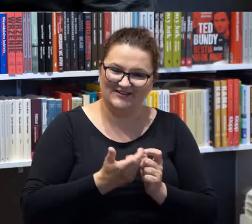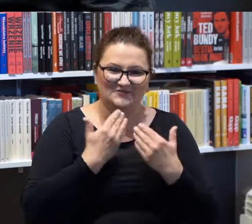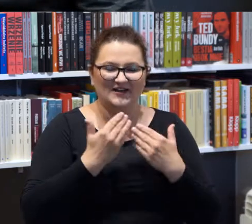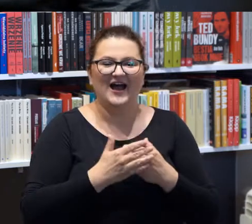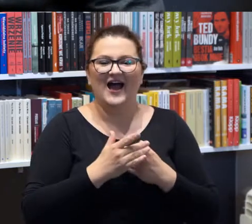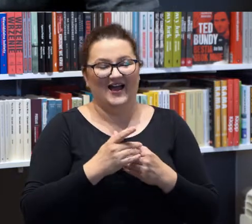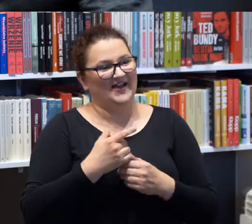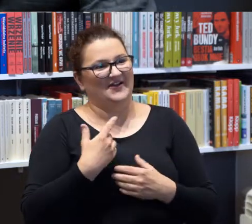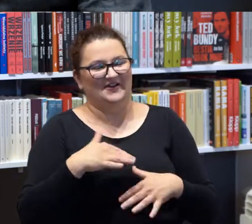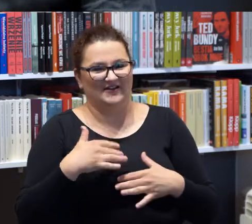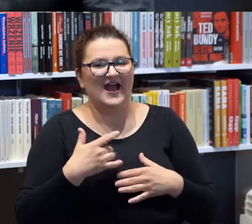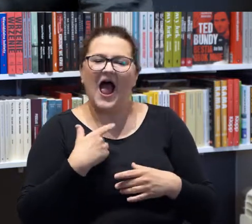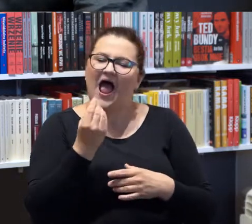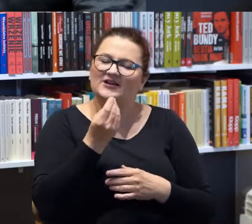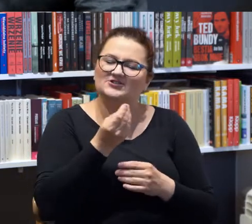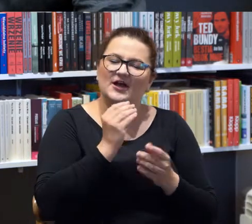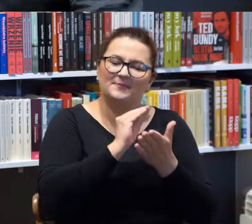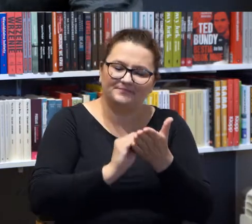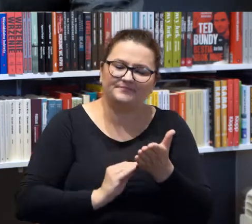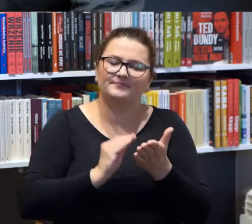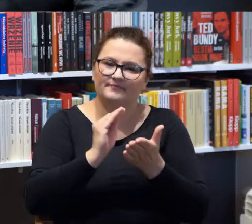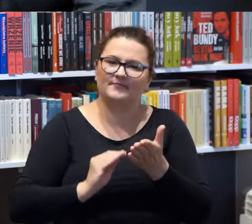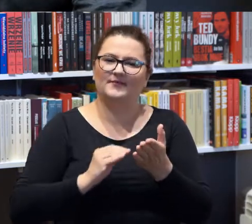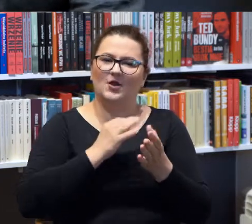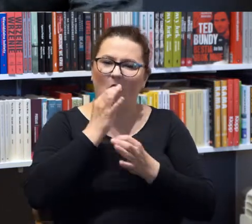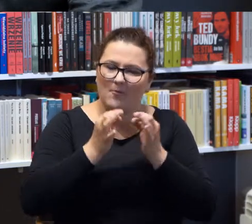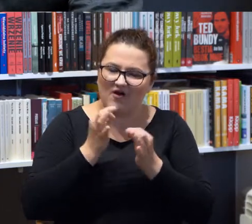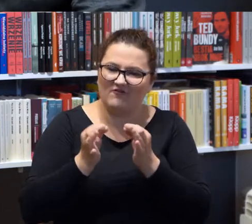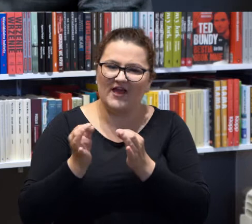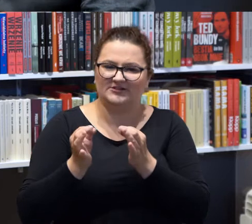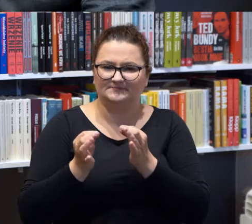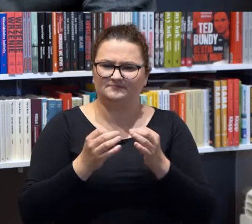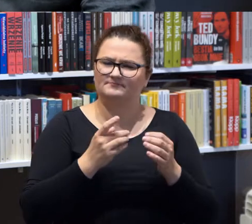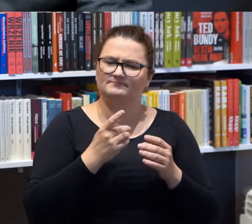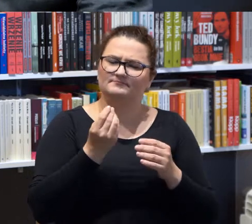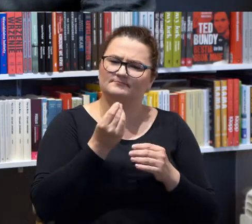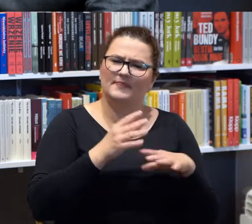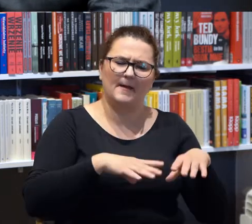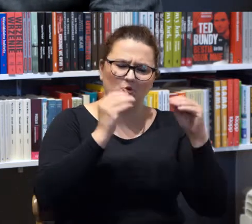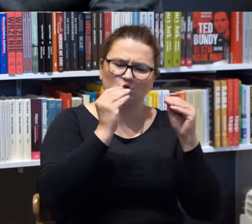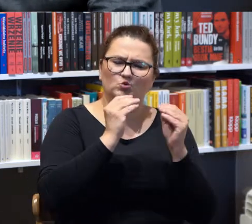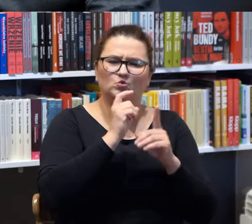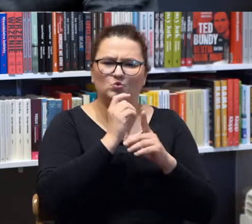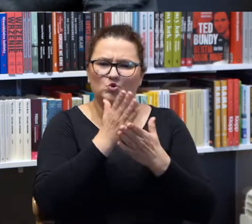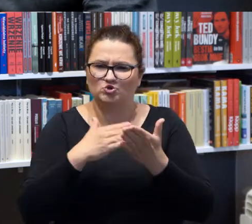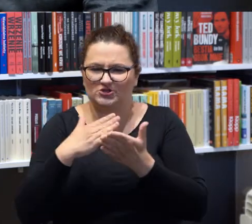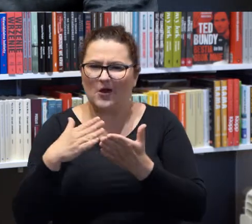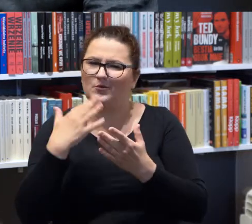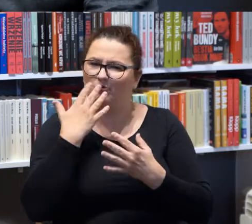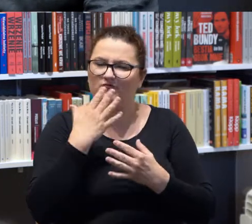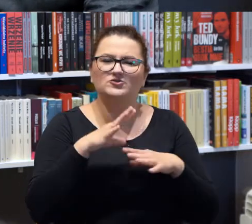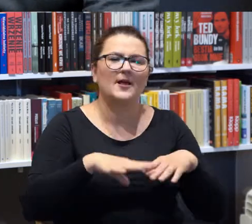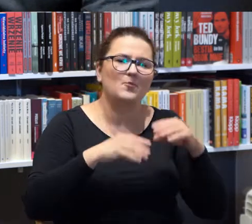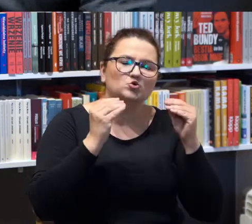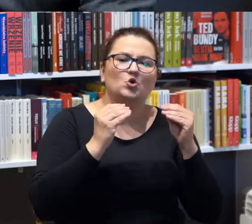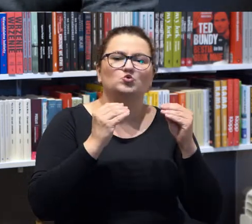tą narracją myślałem o czymś jeszcze. To znaczy w pewnym momencie mniej więcej gdzieś w początkowych rozdziałach wspominasz tak ni stąd ni zowąd